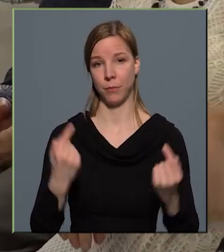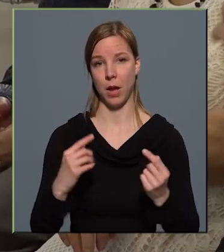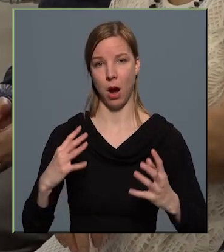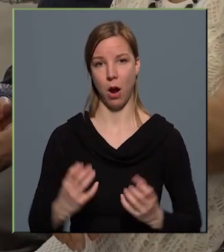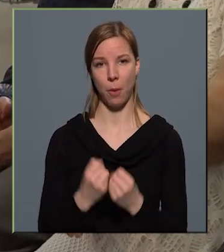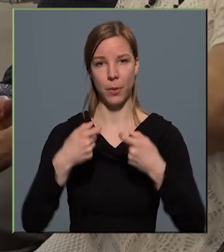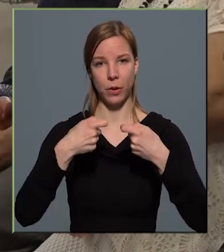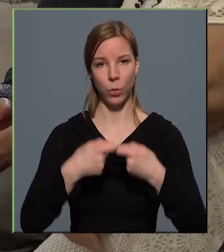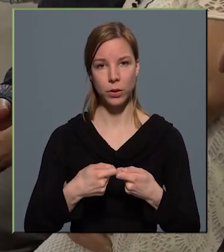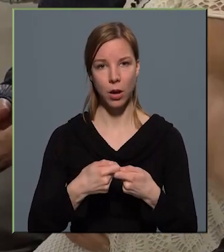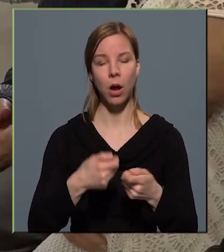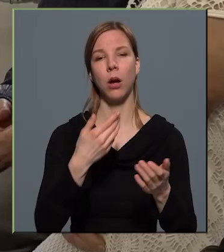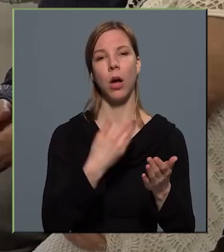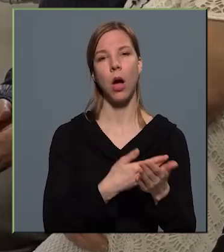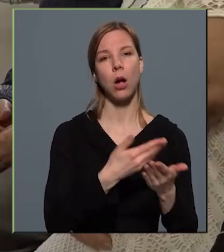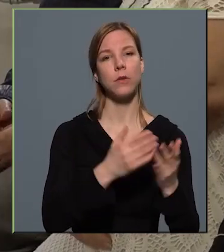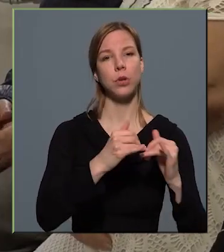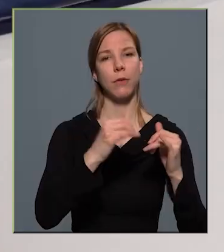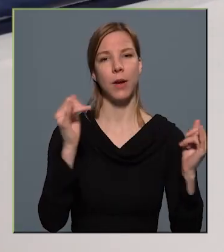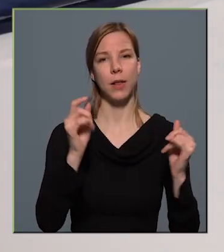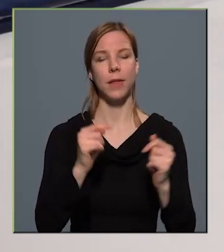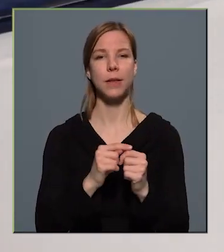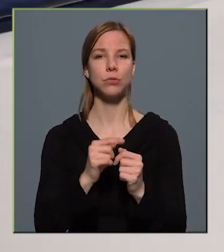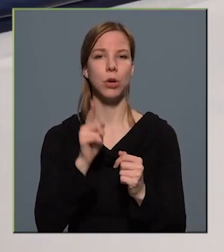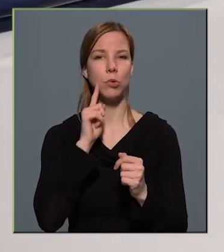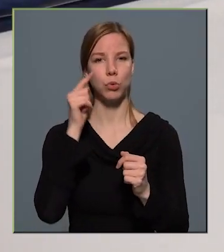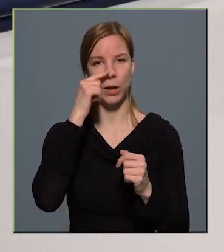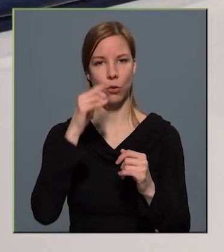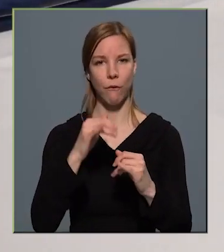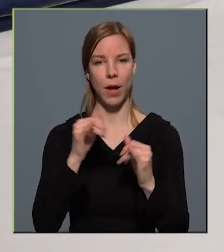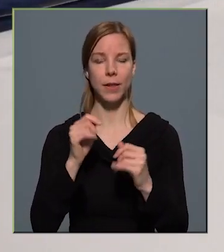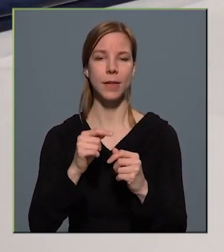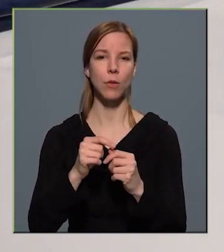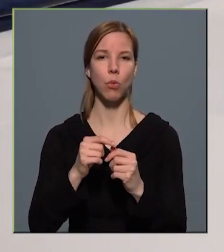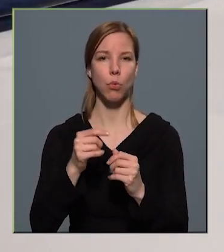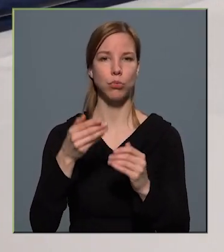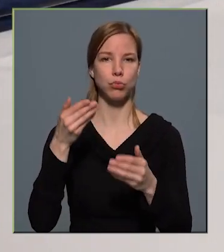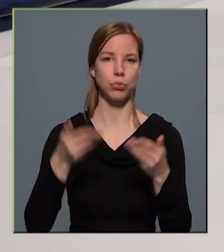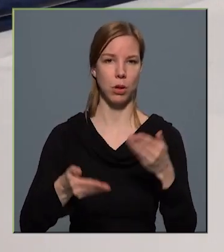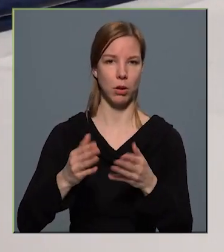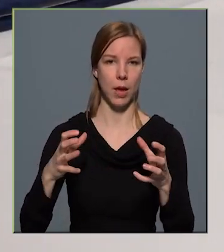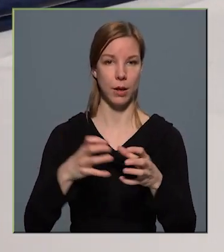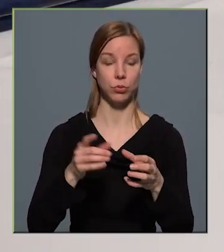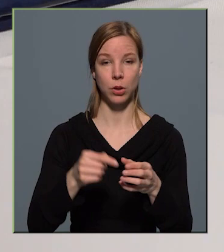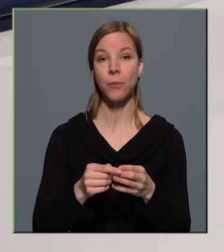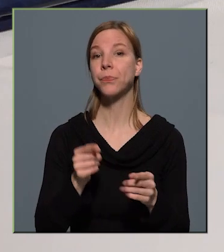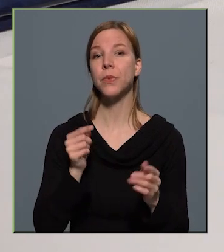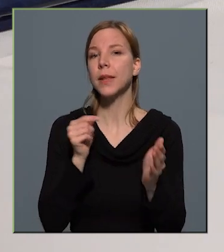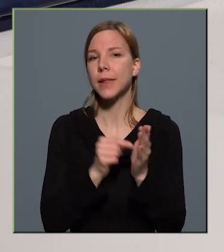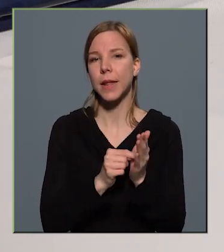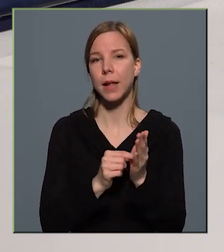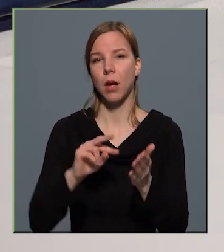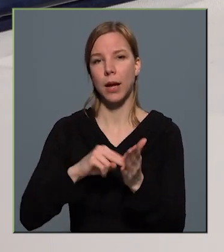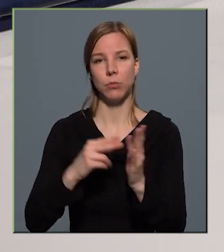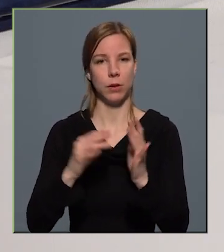Kőbányai Gazdaságfejlesztési és Innovációs Tanácsnak, amelynek szintén célja a kerület fejlesztésének a támogatása, ahol